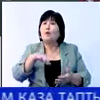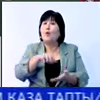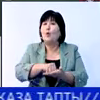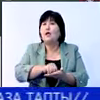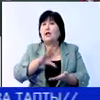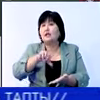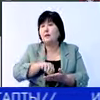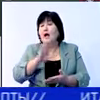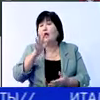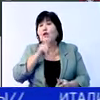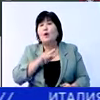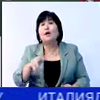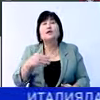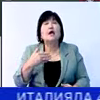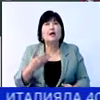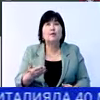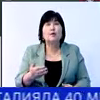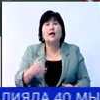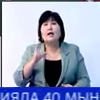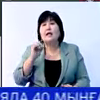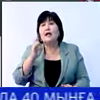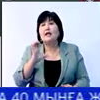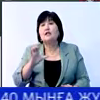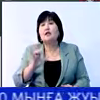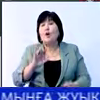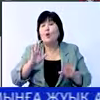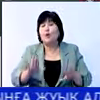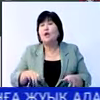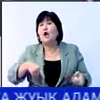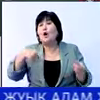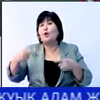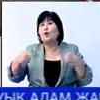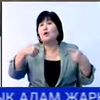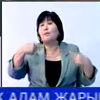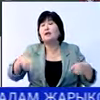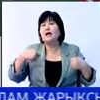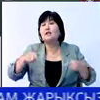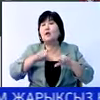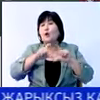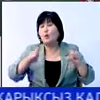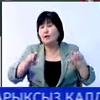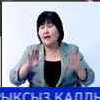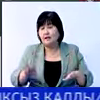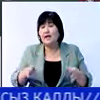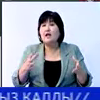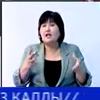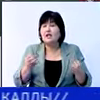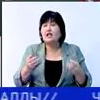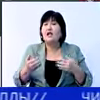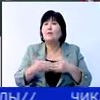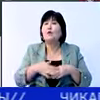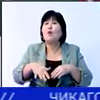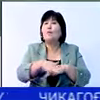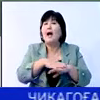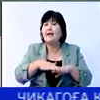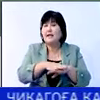де алдағы уақытта да бұл кеңес орталығы көшпелі түрде біздің басқа да сауда орталықтарында және мынау